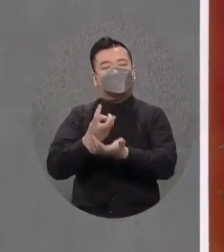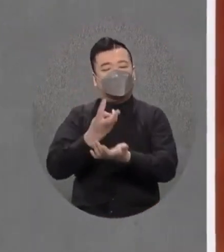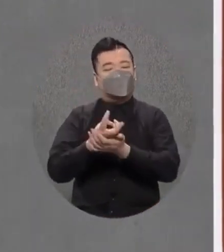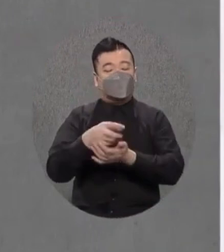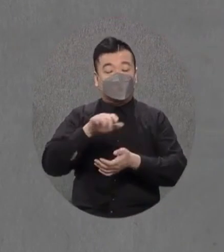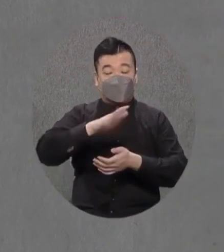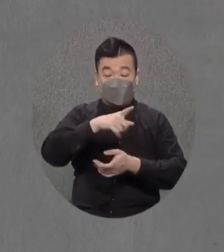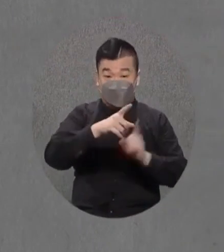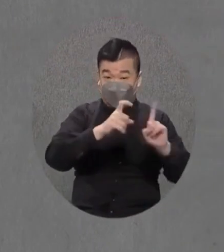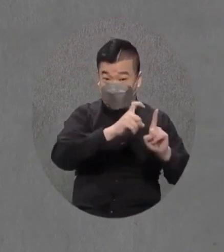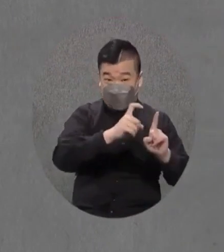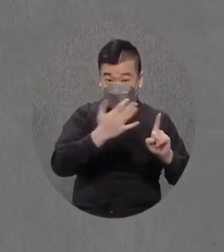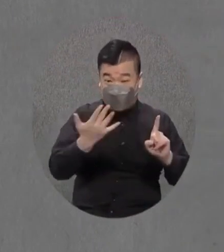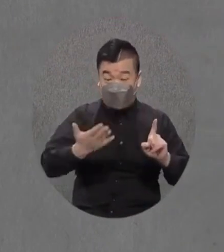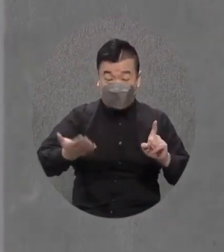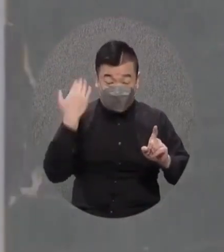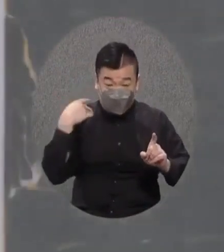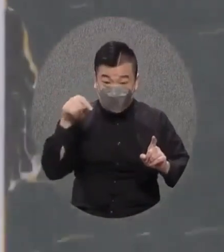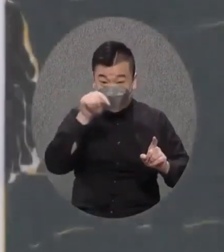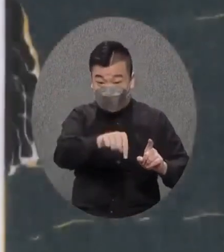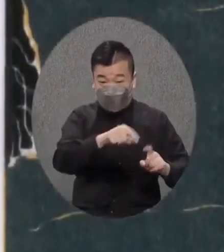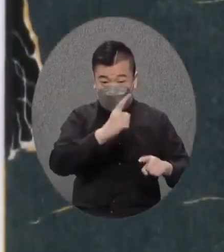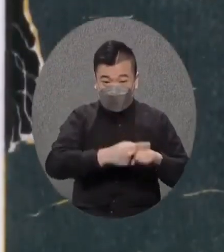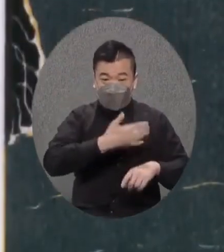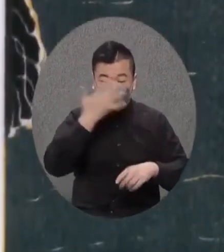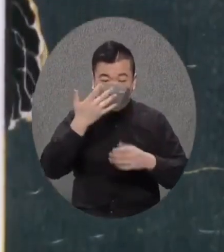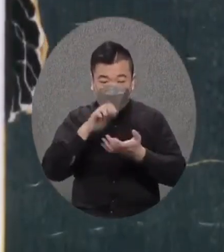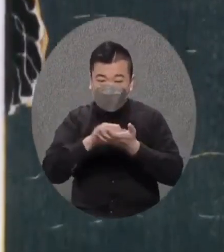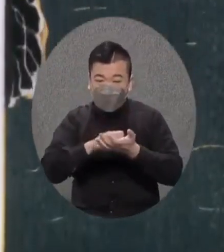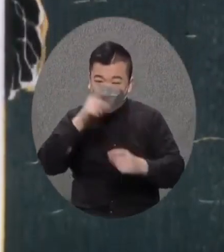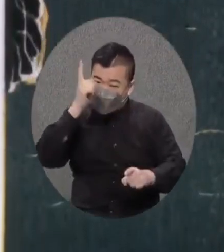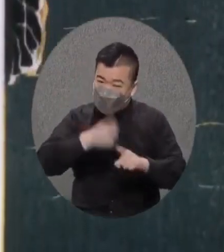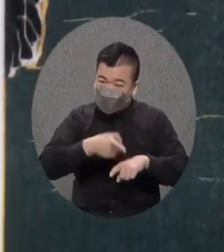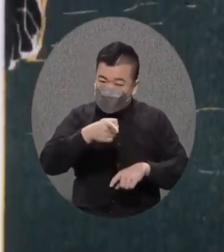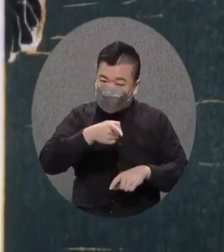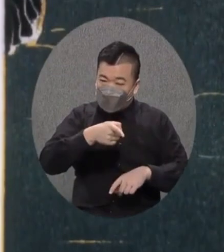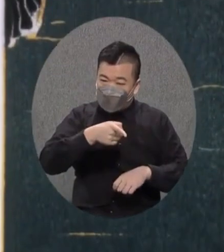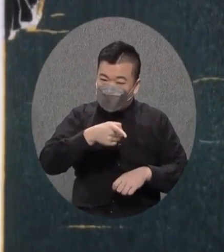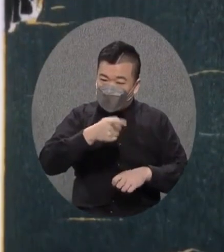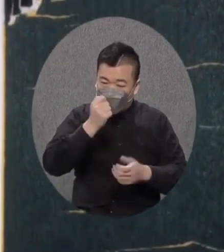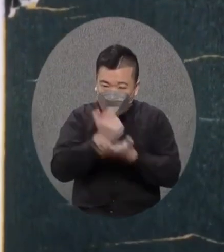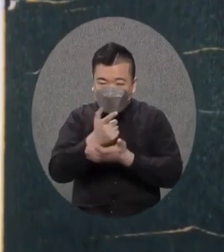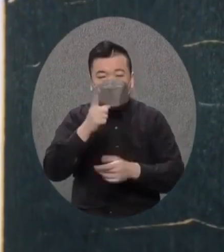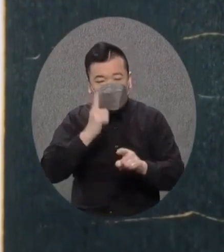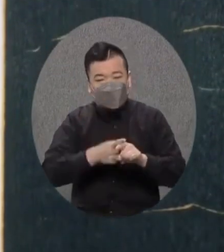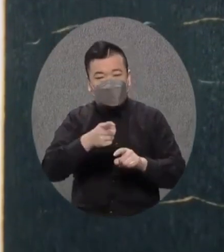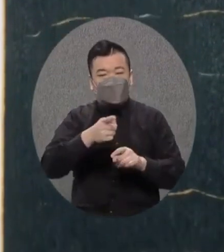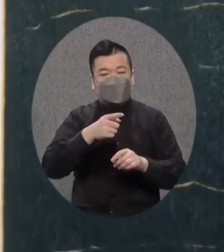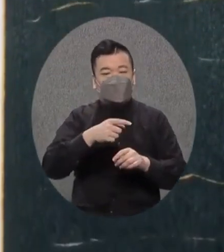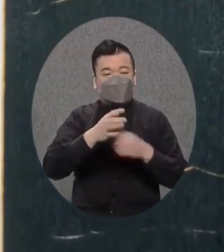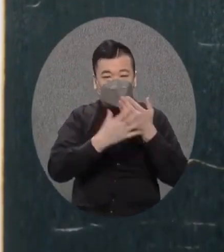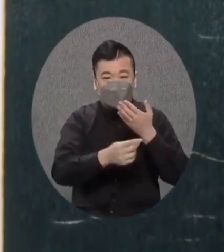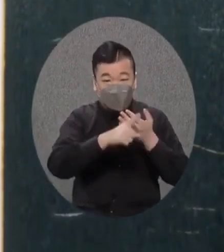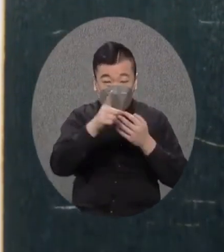係喺90年代初嘅時候，彩色影印係一個相對上一個比較貴嘅，唔係人人可